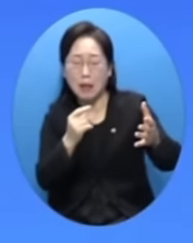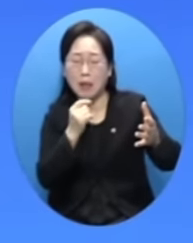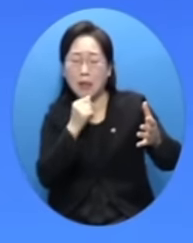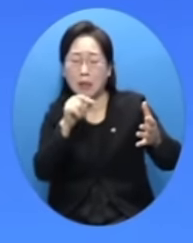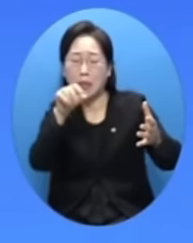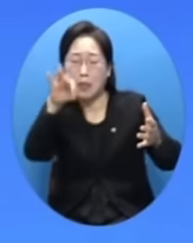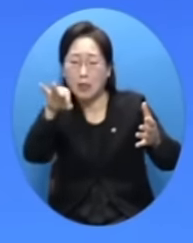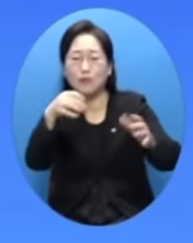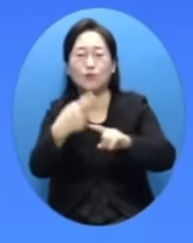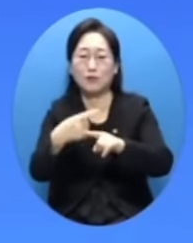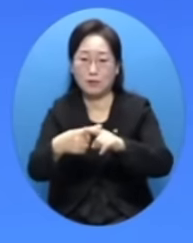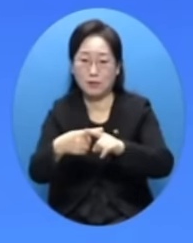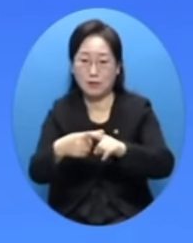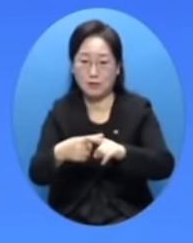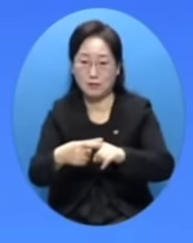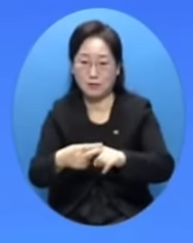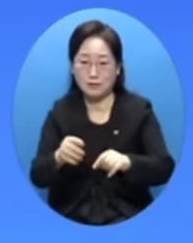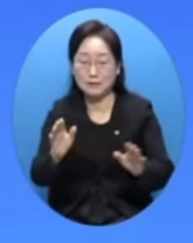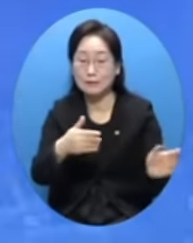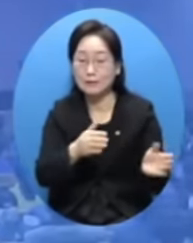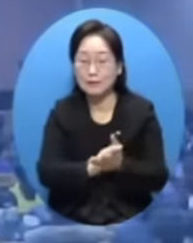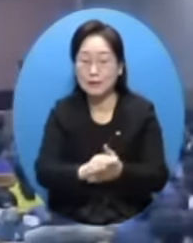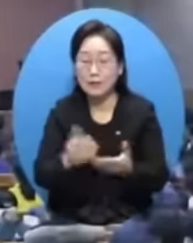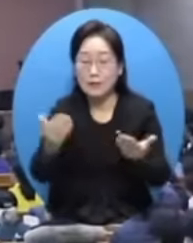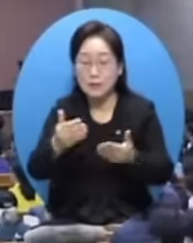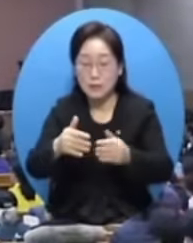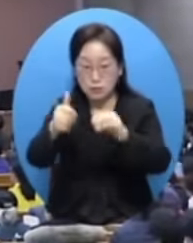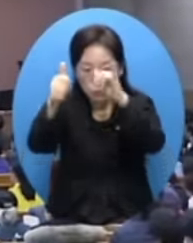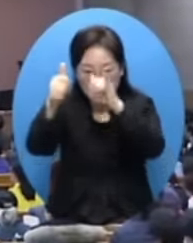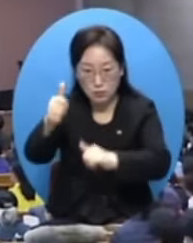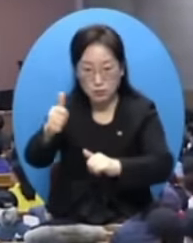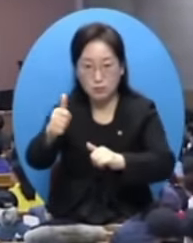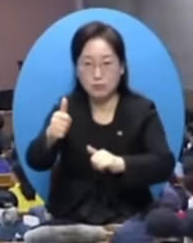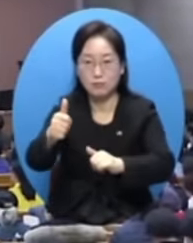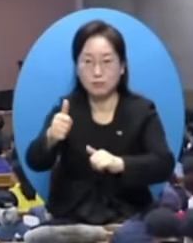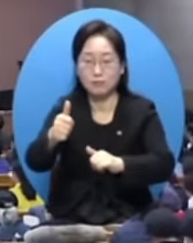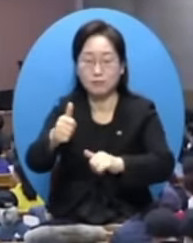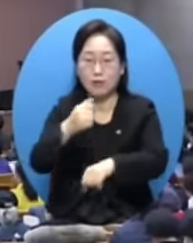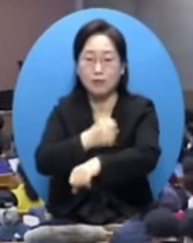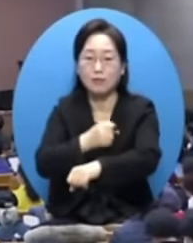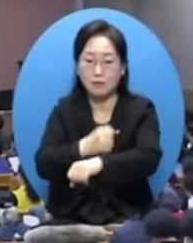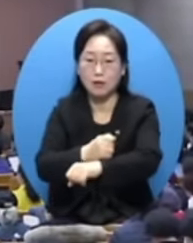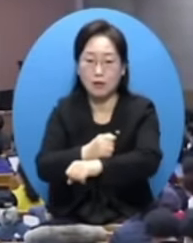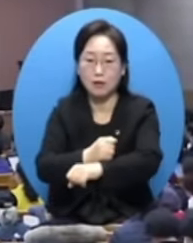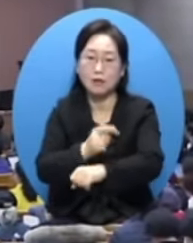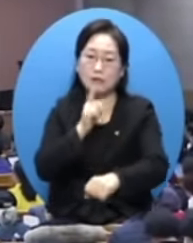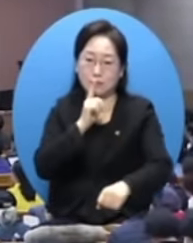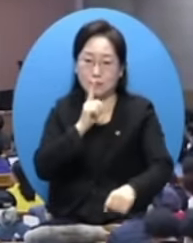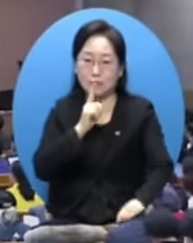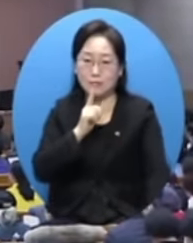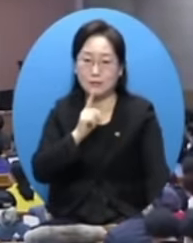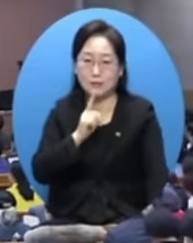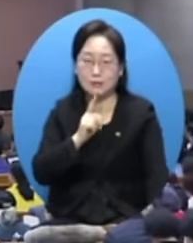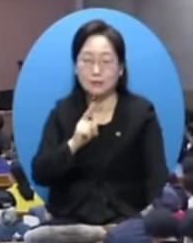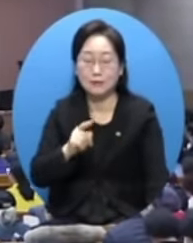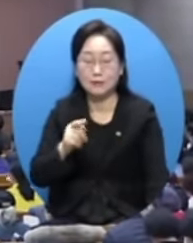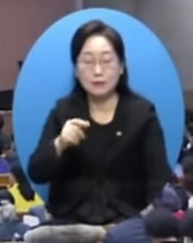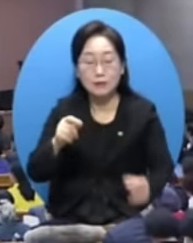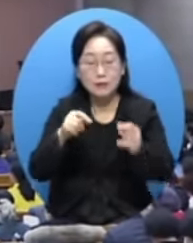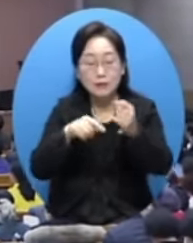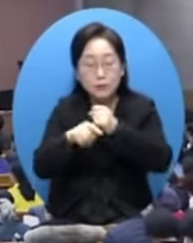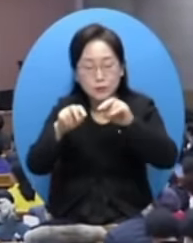일에 충성하였으 여기 다시 한번 충성하였으 말이 나오는데 여기 충성하는 말에 원어를